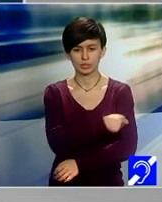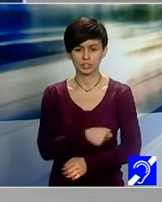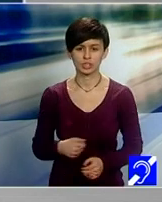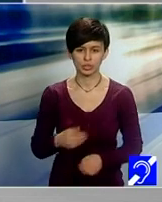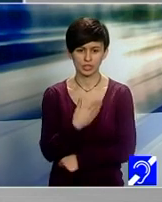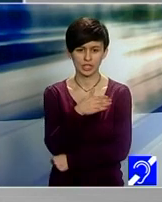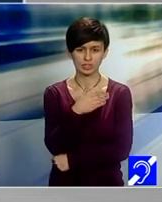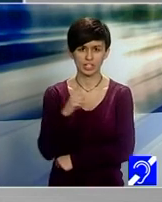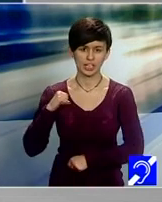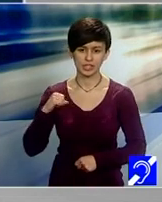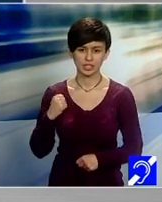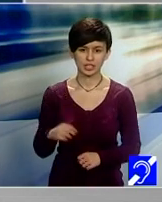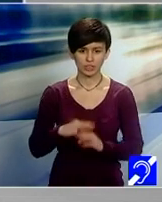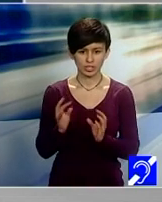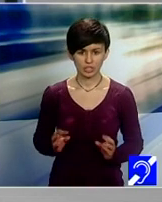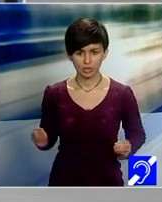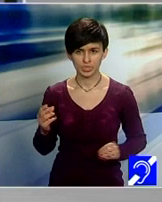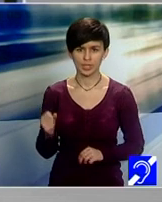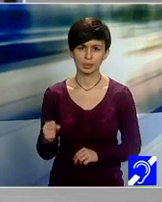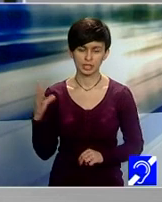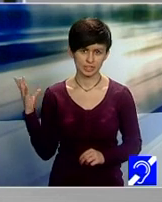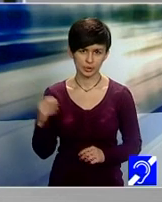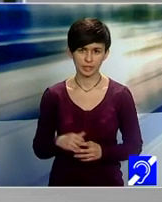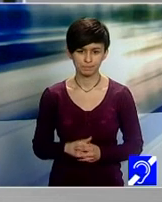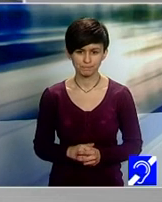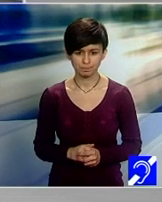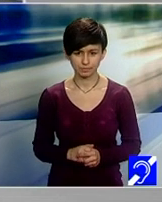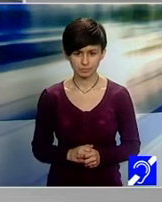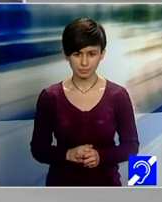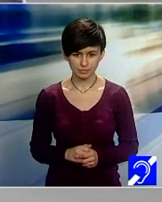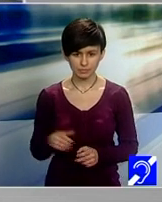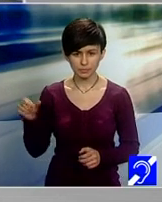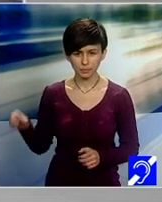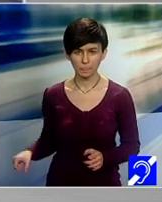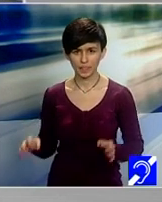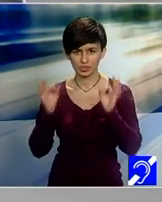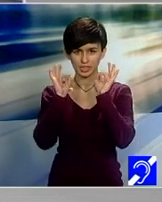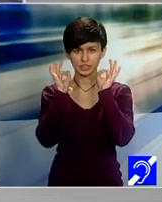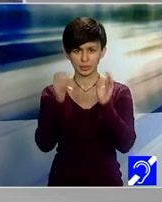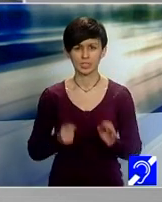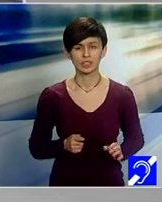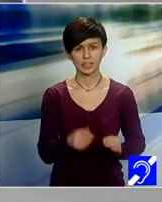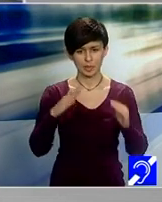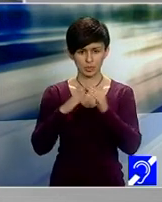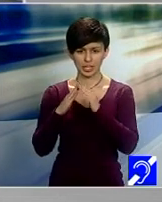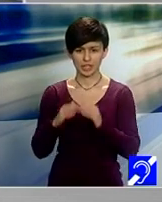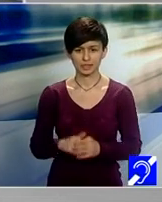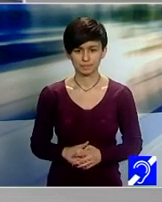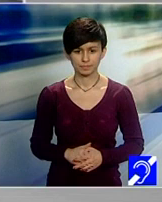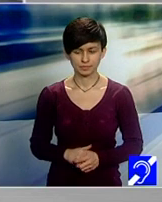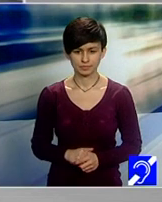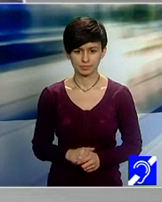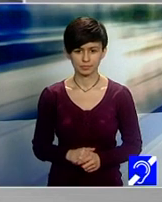din România. Bună ziua, bine ați venit! Și Radu Lucaciu, expert imobiliar. Bună ziua! Bine ați venit! Ei,